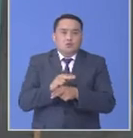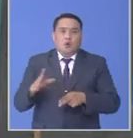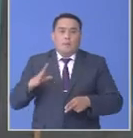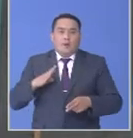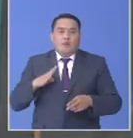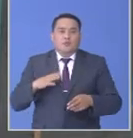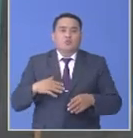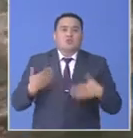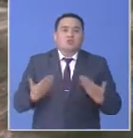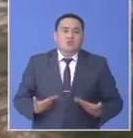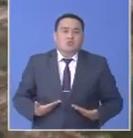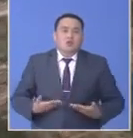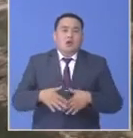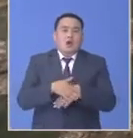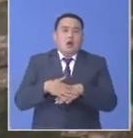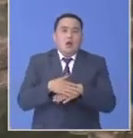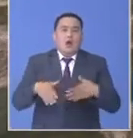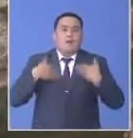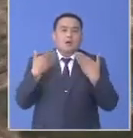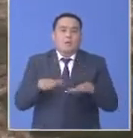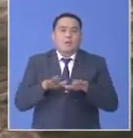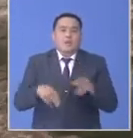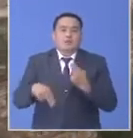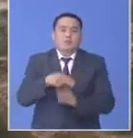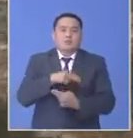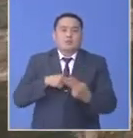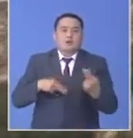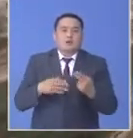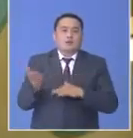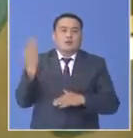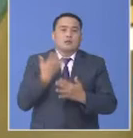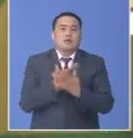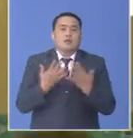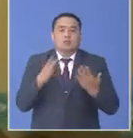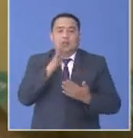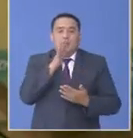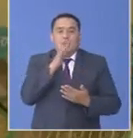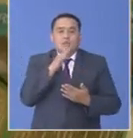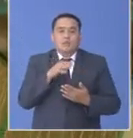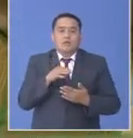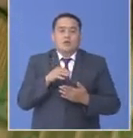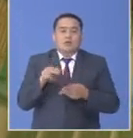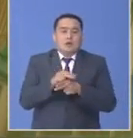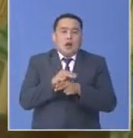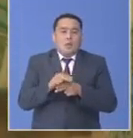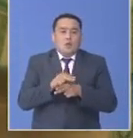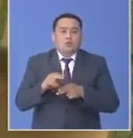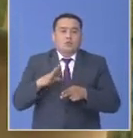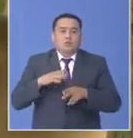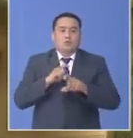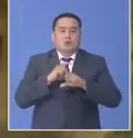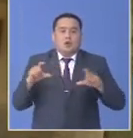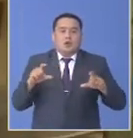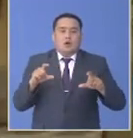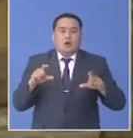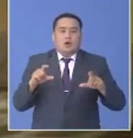реконструкции. Жители с просьбой помочь обратились к местным меценатам. Тогда, несколько лет назад, они провели капитальный ремонт здания, а